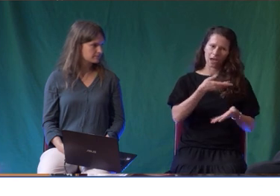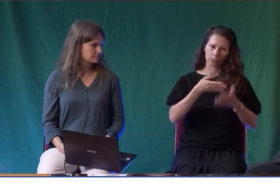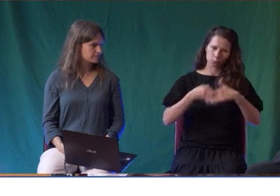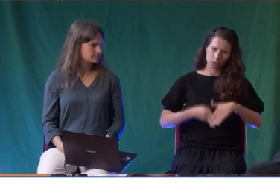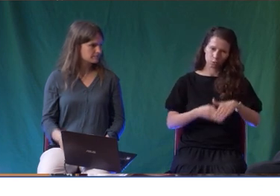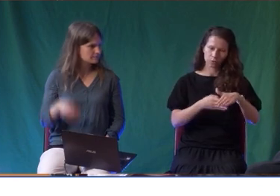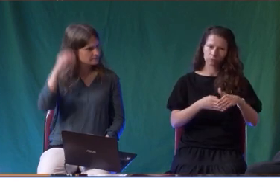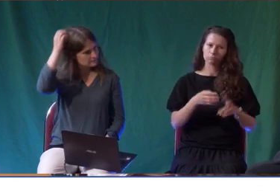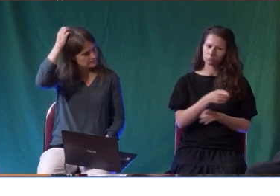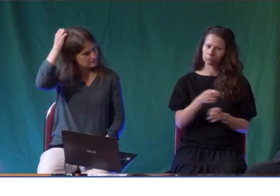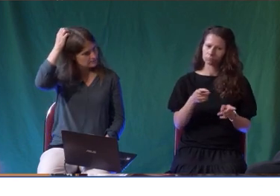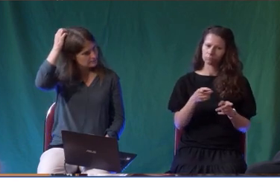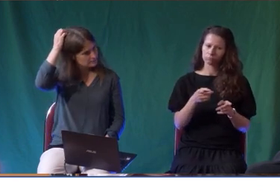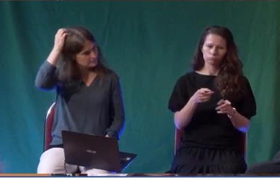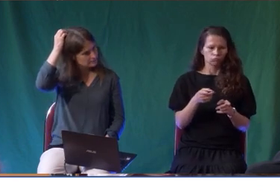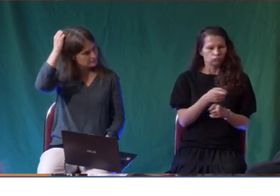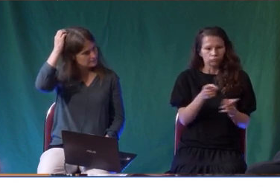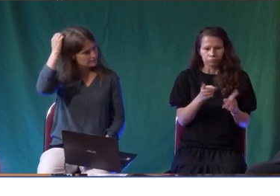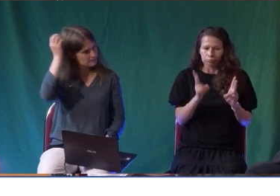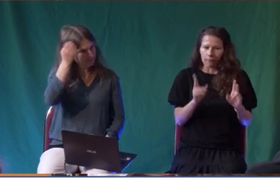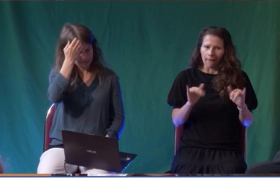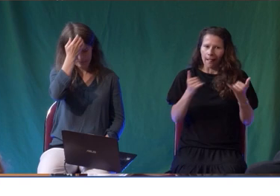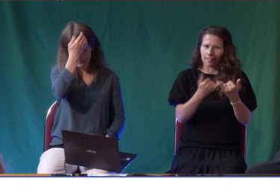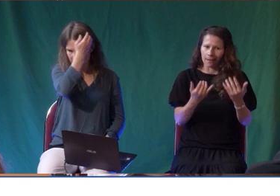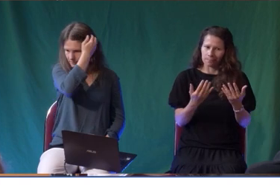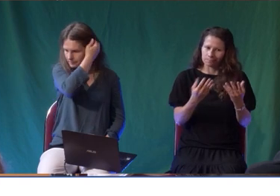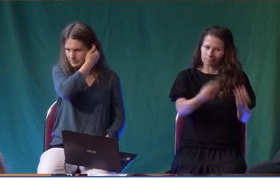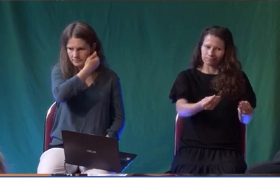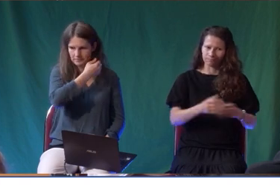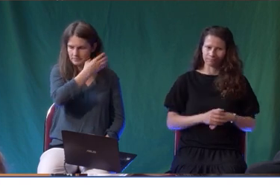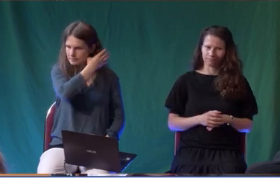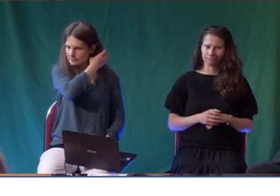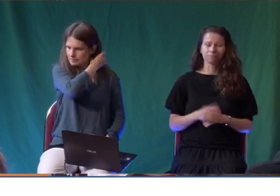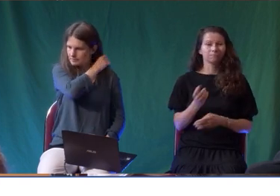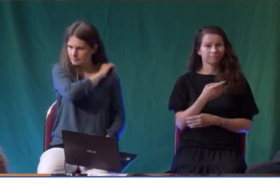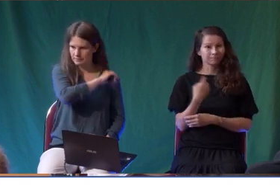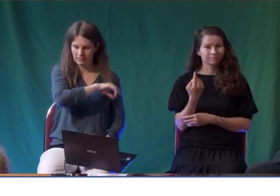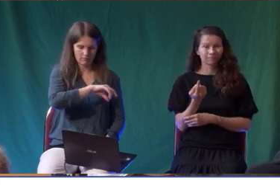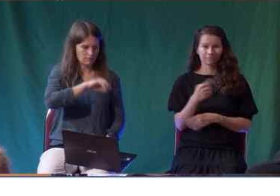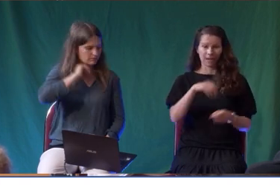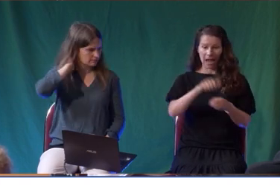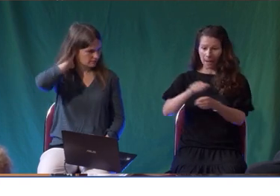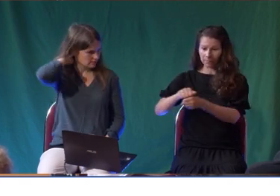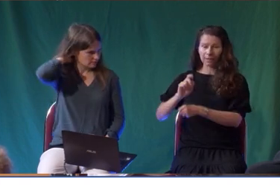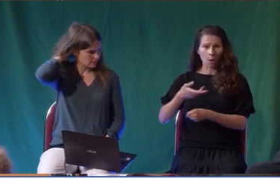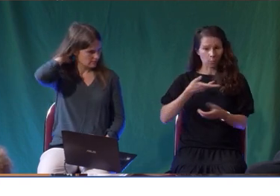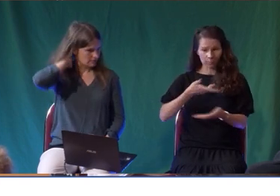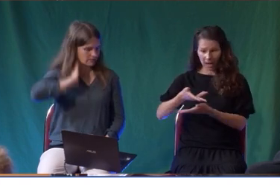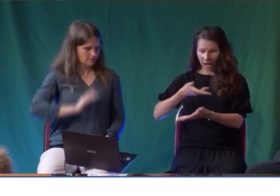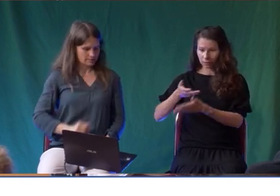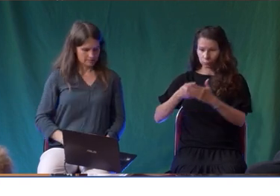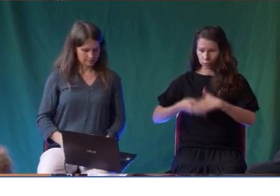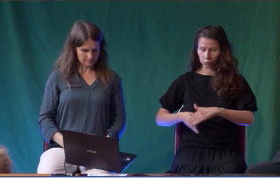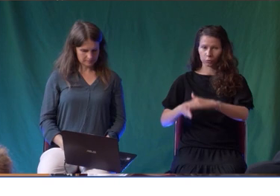Eltern sein können wir beraten und unterstützen auch Ämter die